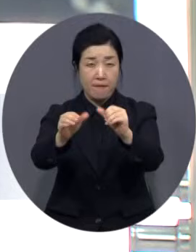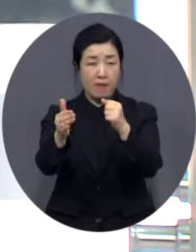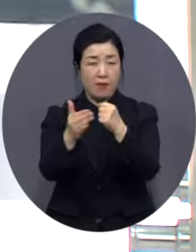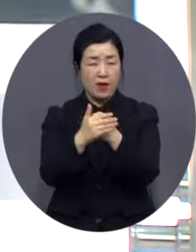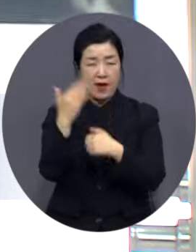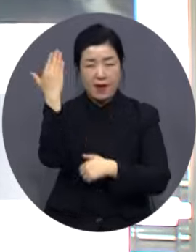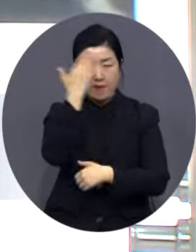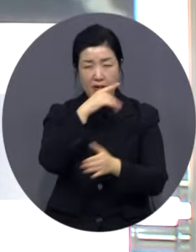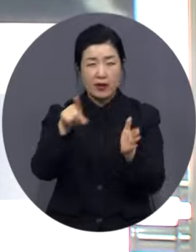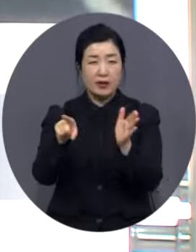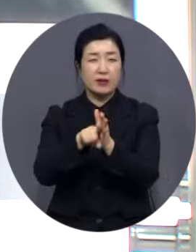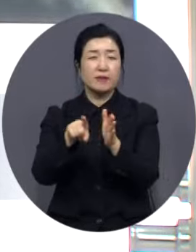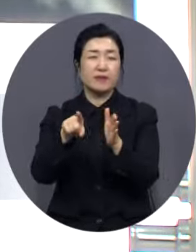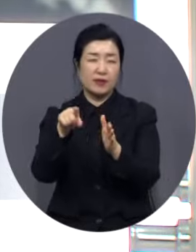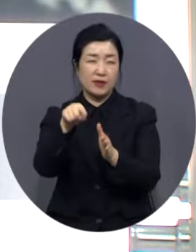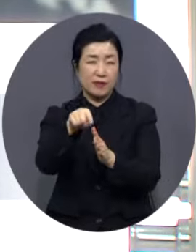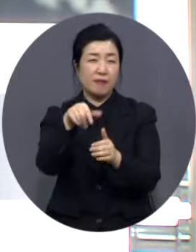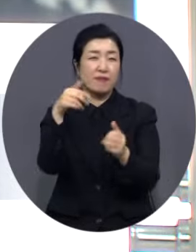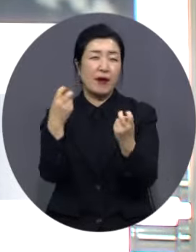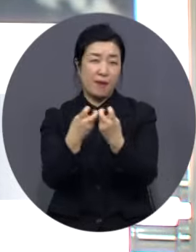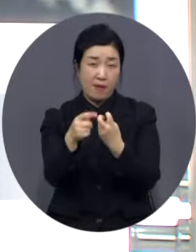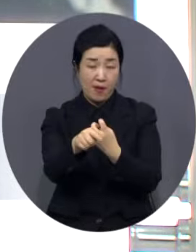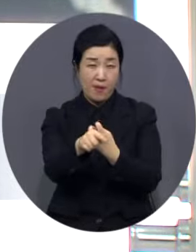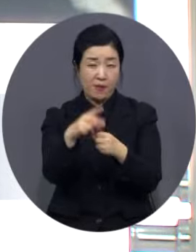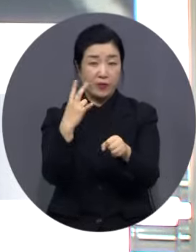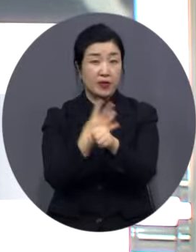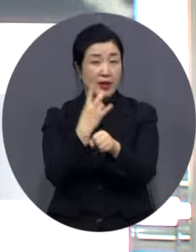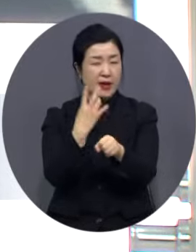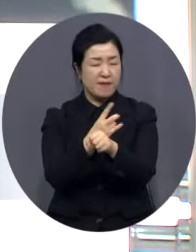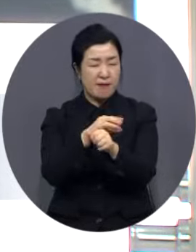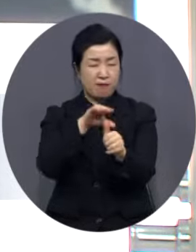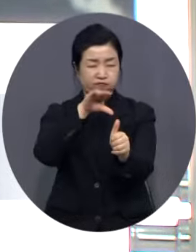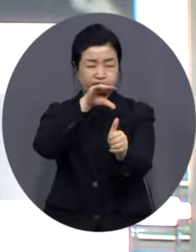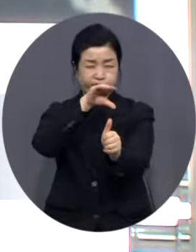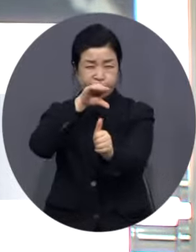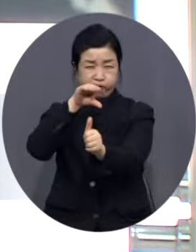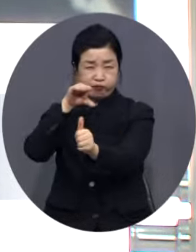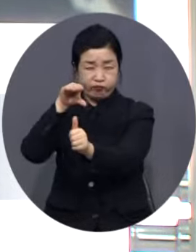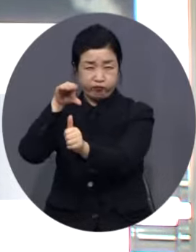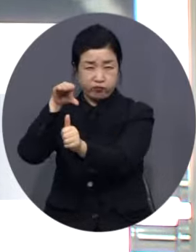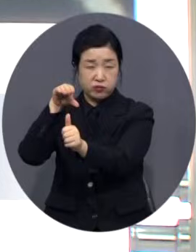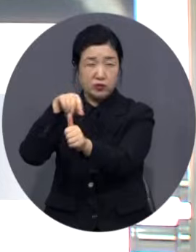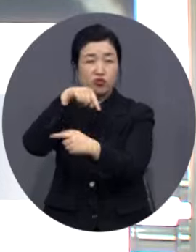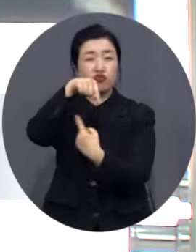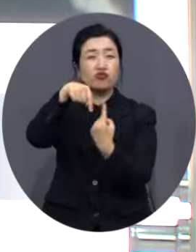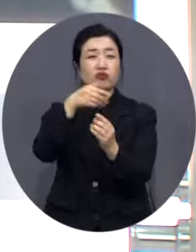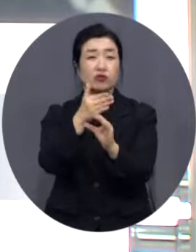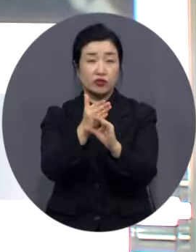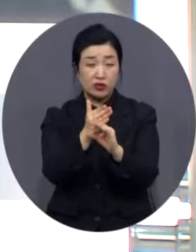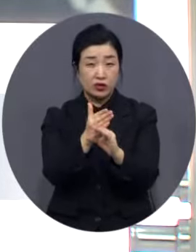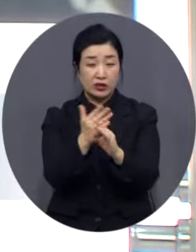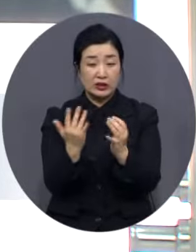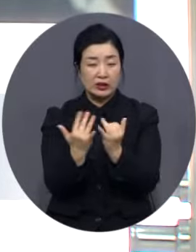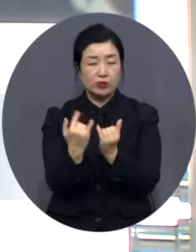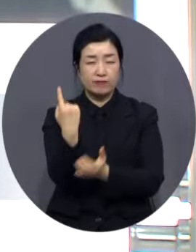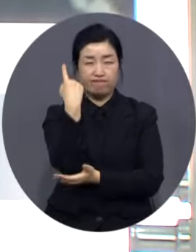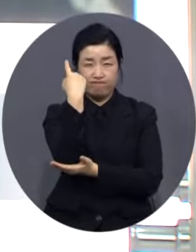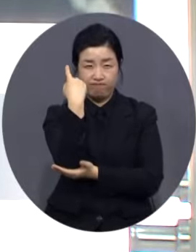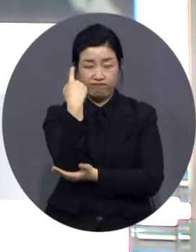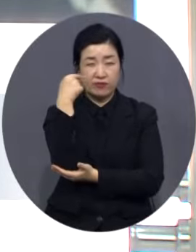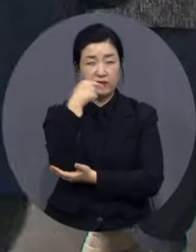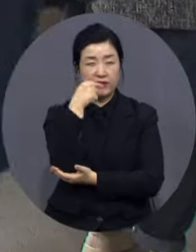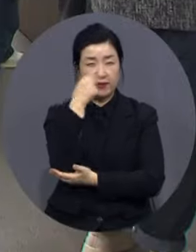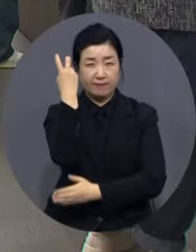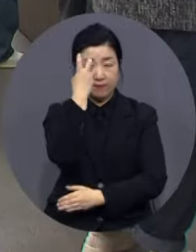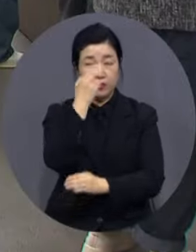신뢰성을 강화하기 위한 방안입니다 24시간 상시 CCTV 운영하고 있고요 직원들도 상시 점검하고